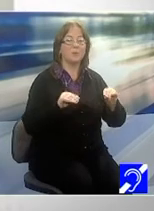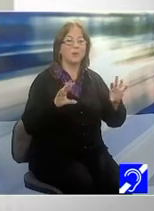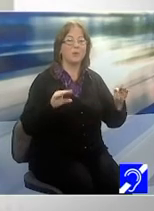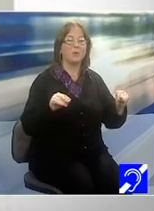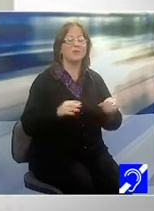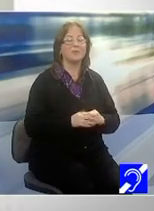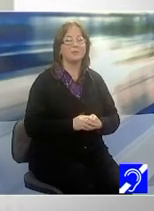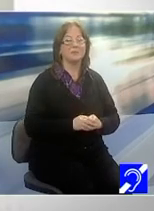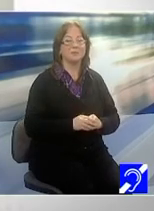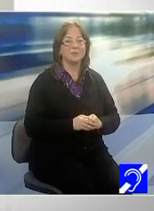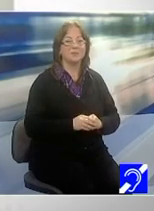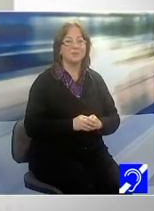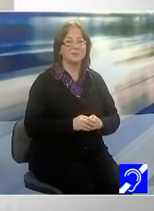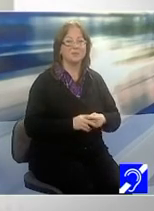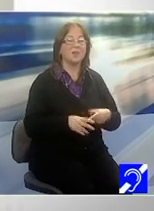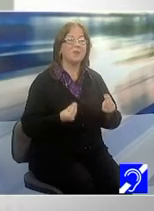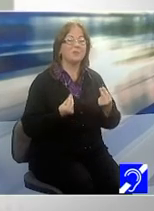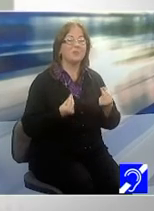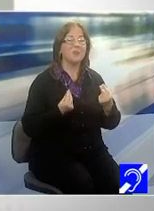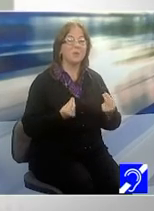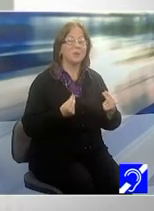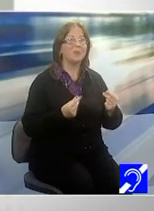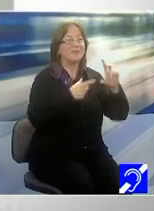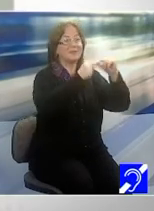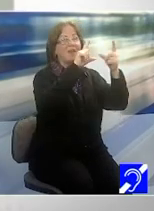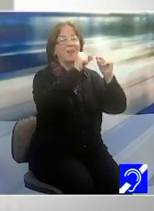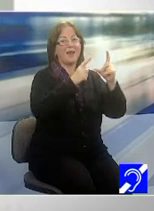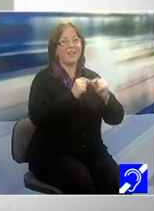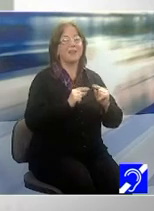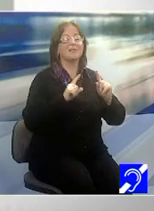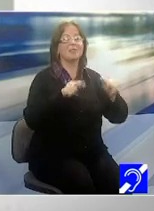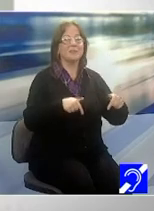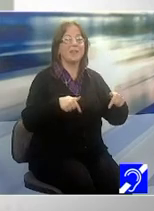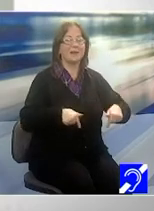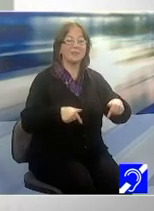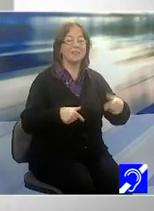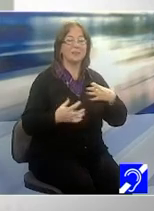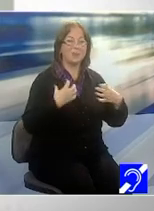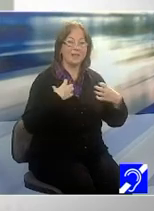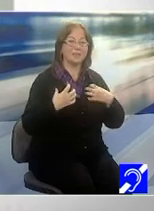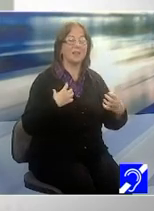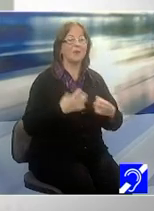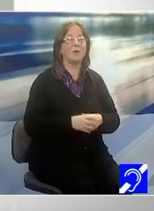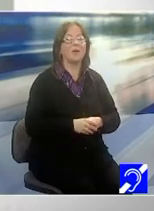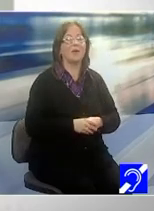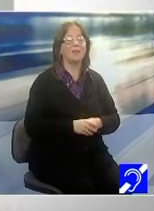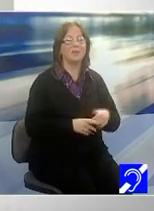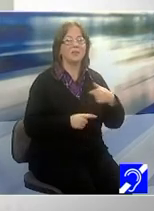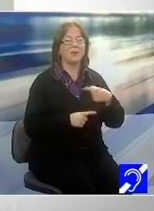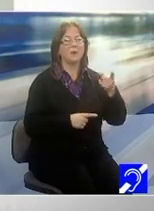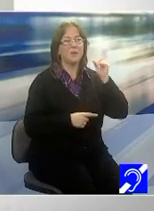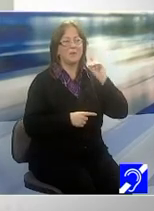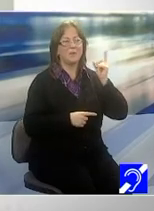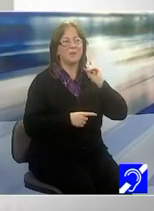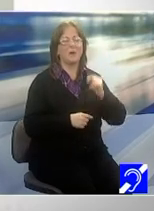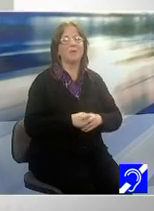așa au vrut stelele până la urmă să fie ca acest spectacol al meu, eu fost TVR